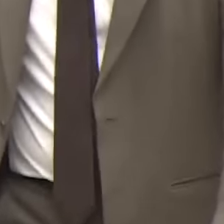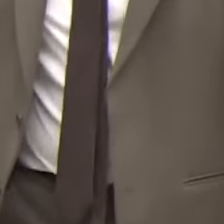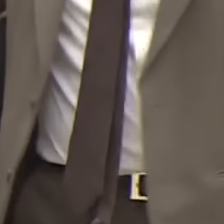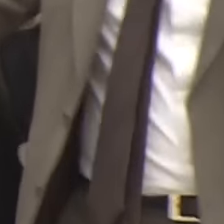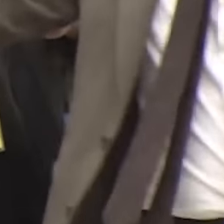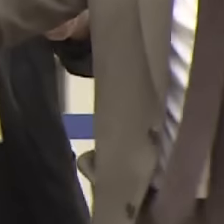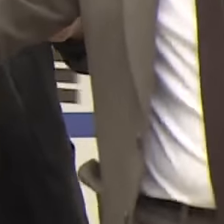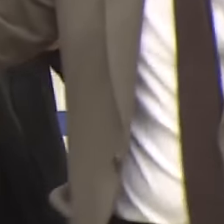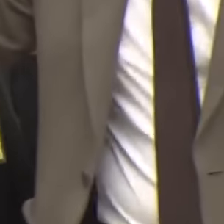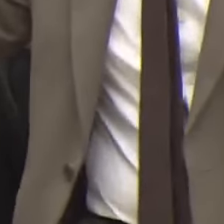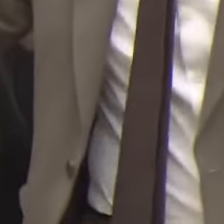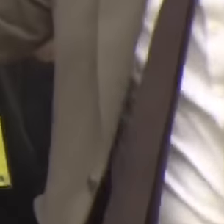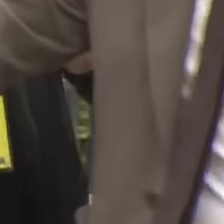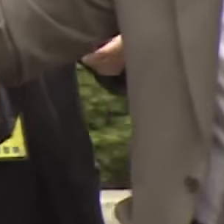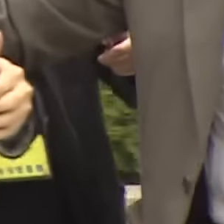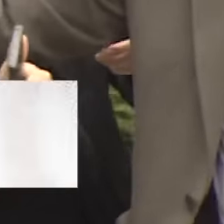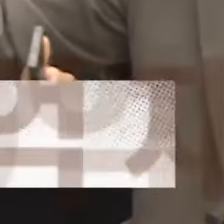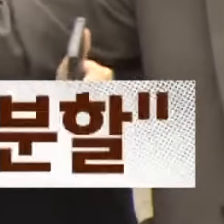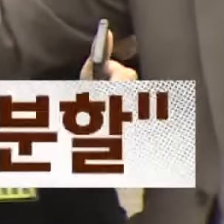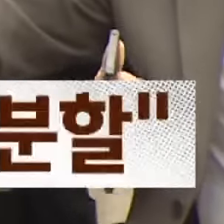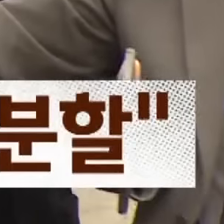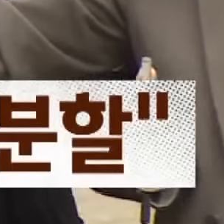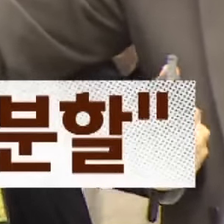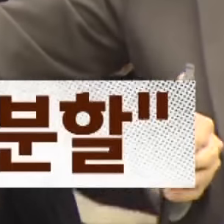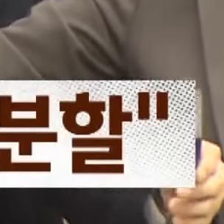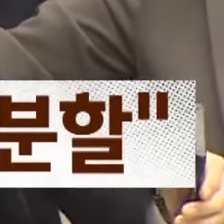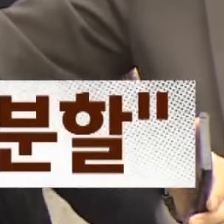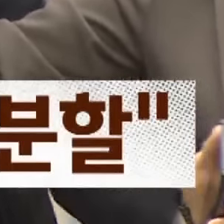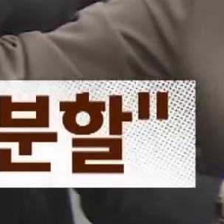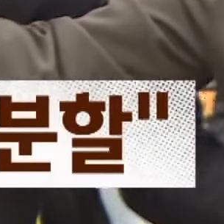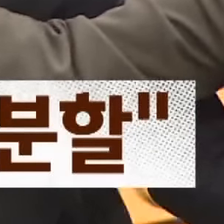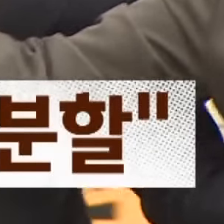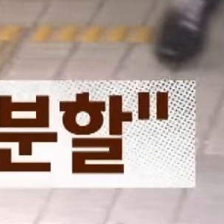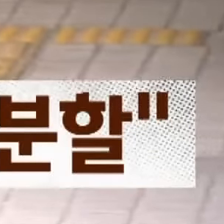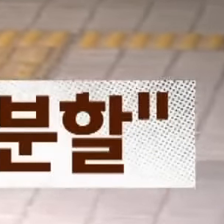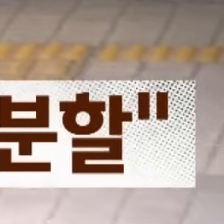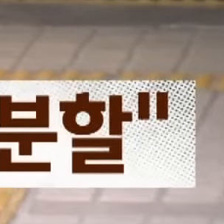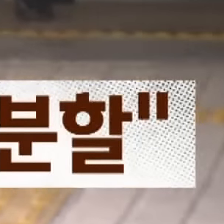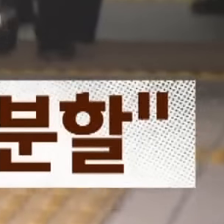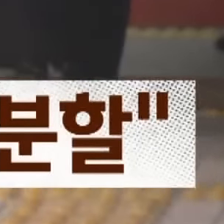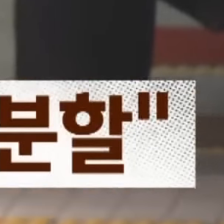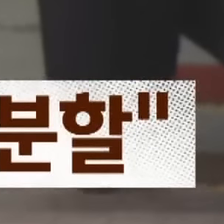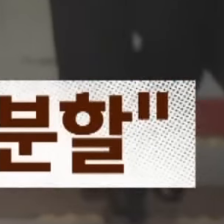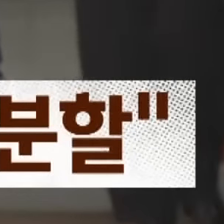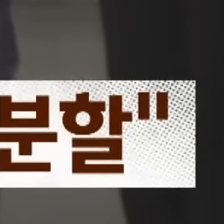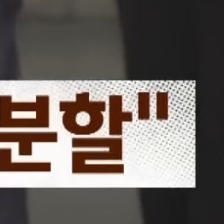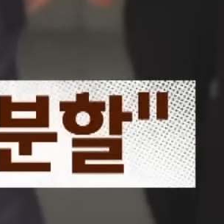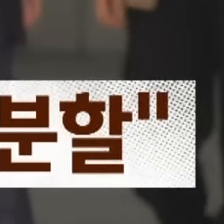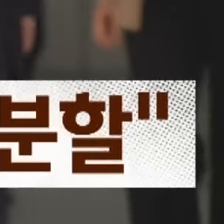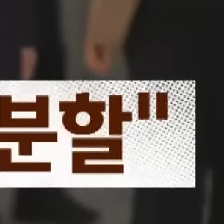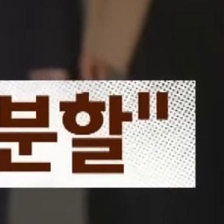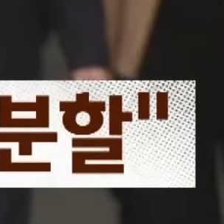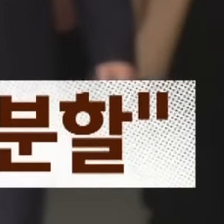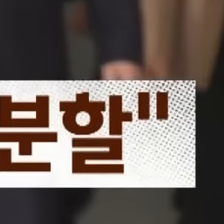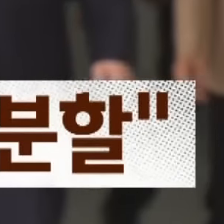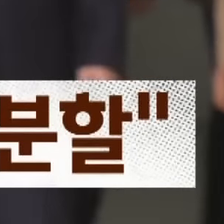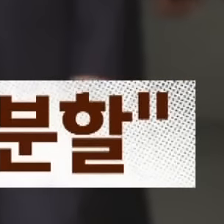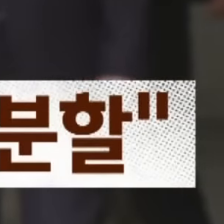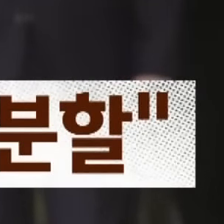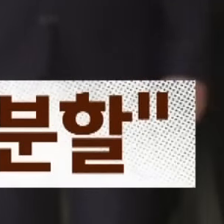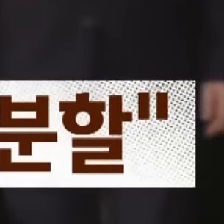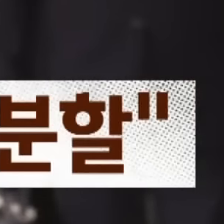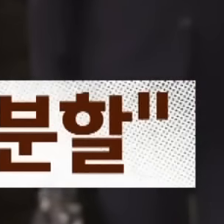오늘의 사건 반장입니다. 최태원 SK그룹 회장과 노소영 아트센터 나비 관장의 이혼소송 항소심